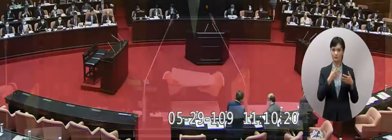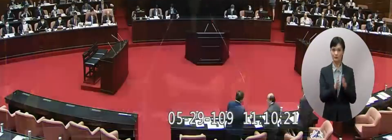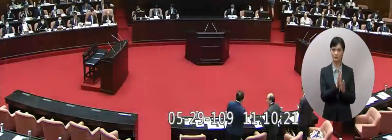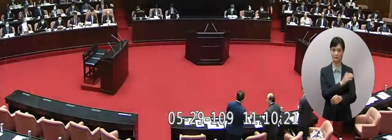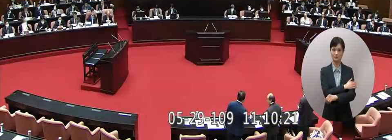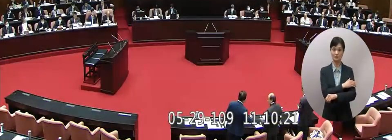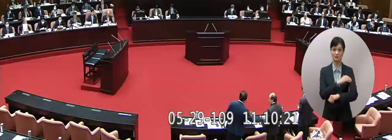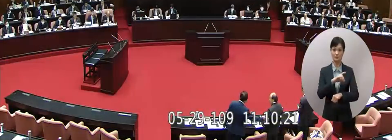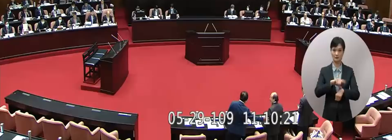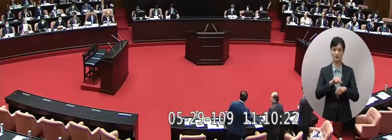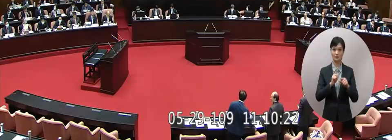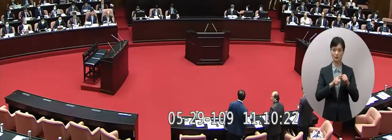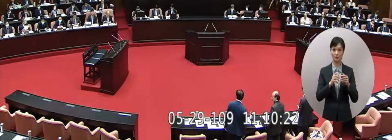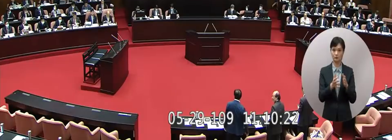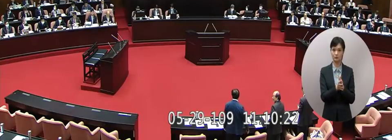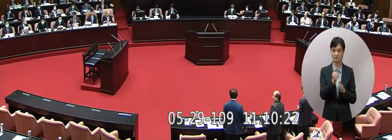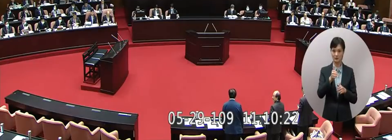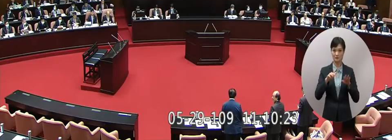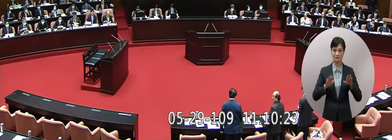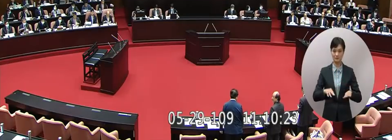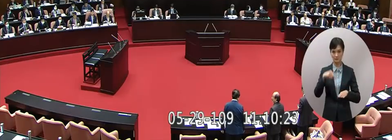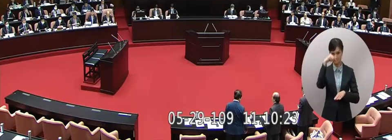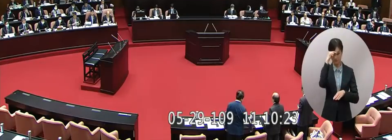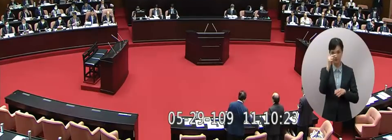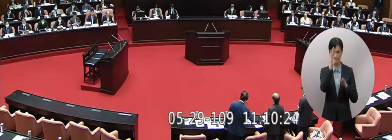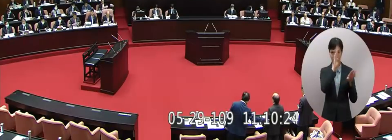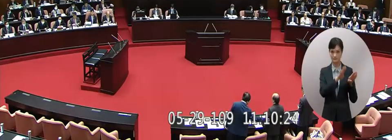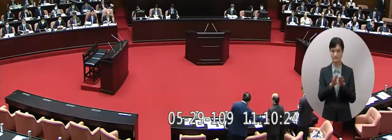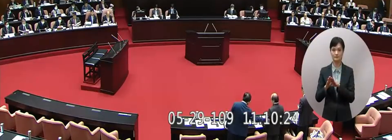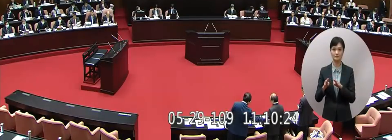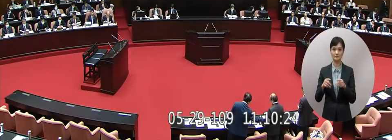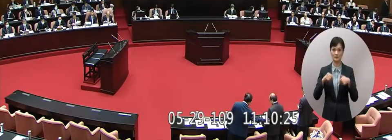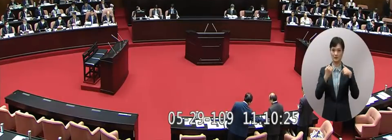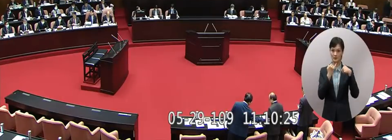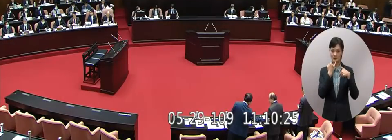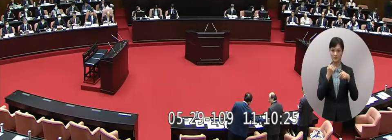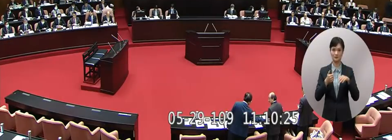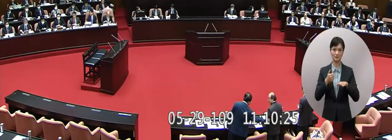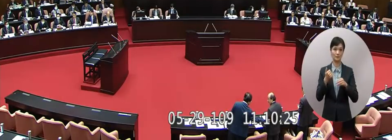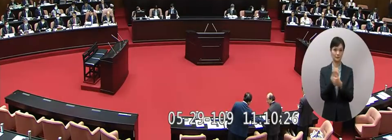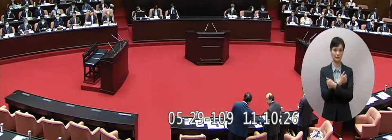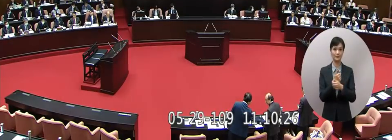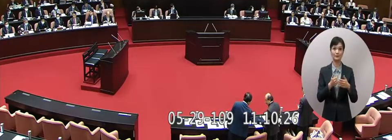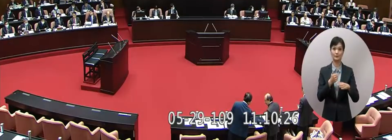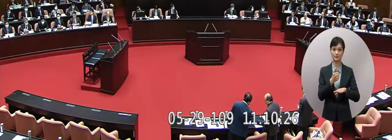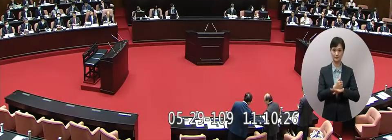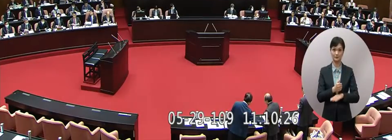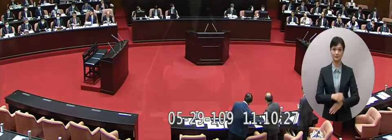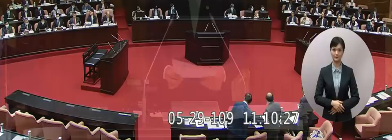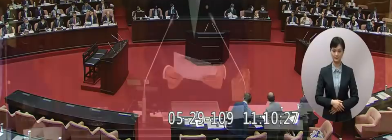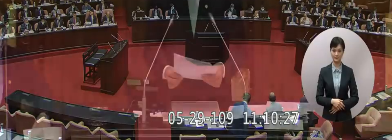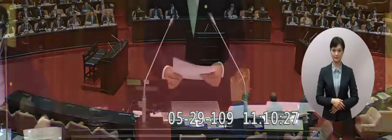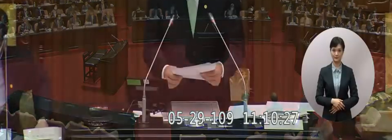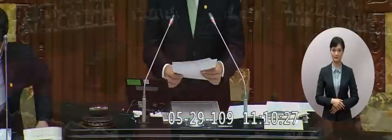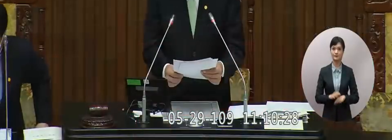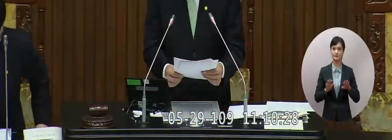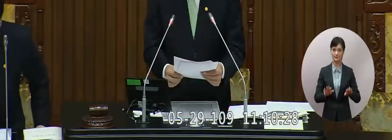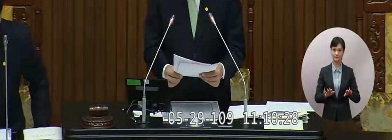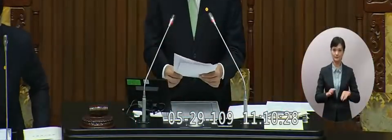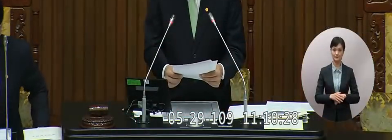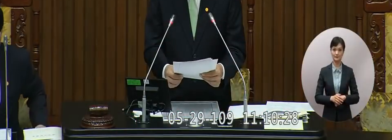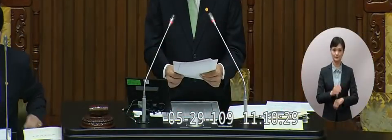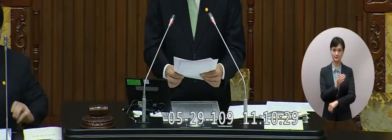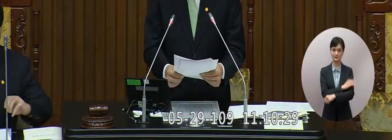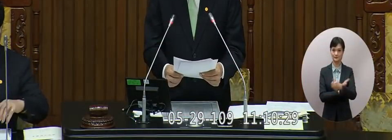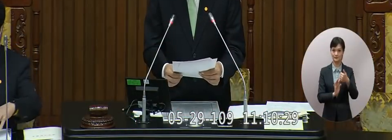陈部长失踪，本日下午因公请假，由何次长起公代表列席。报告完毕。 现在请